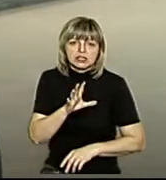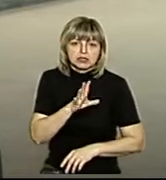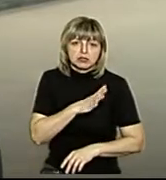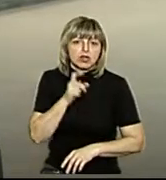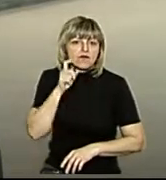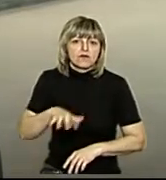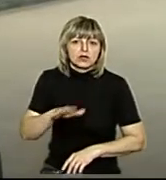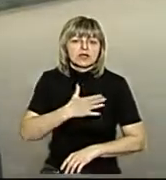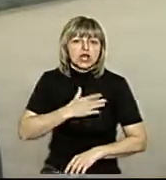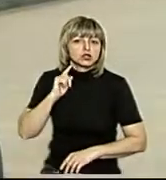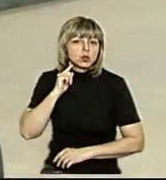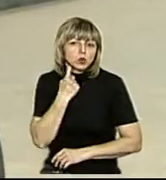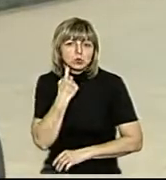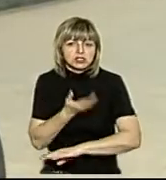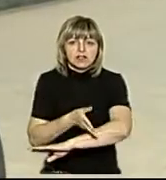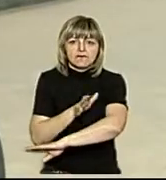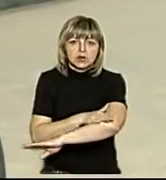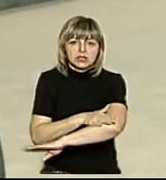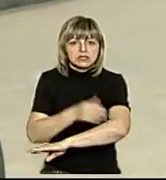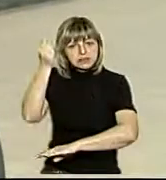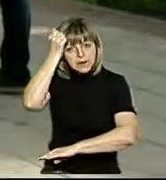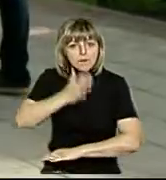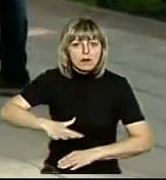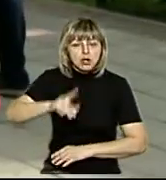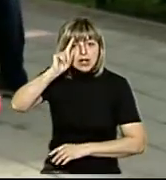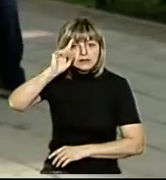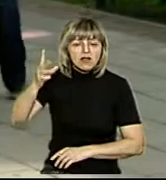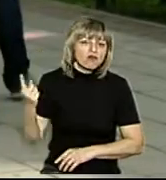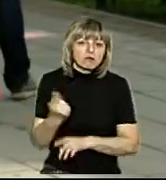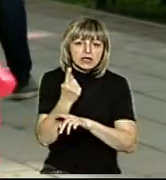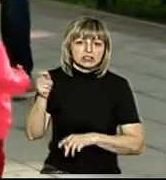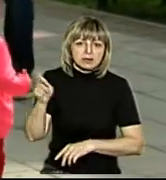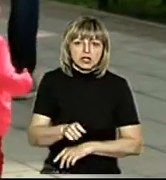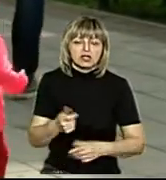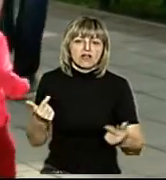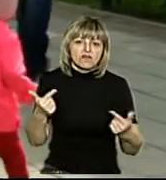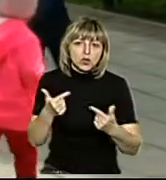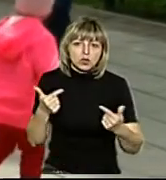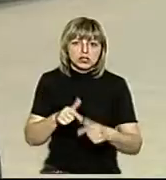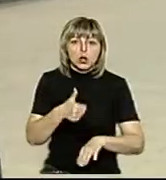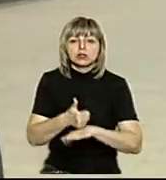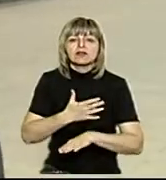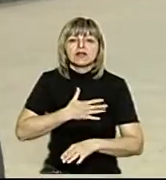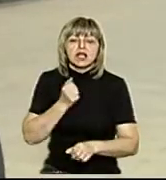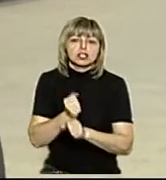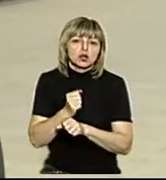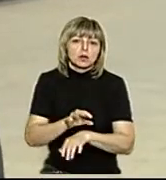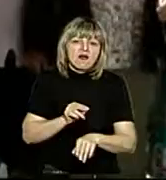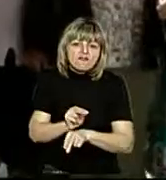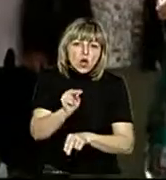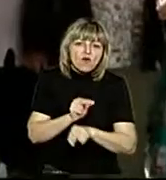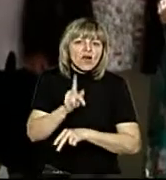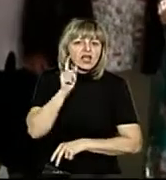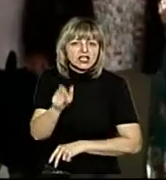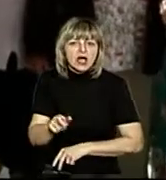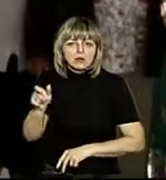Україні. Це наш Луцький, Волинський меморіал слави. Перший раз вони приїхали до нас в гості. Основна наша робота – це виховання молоді.